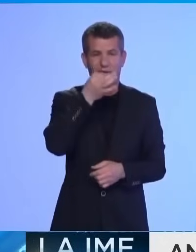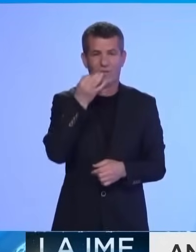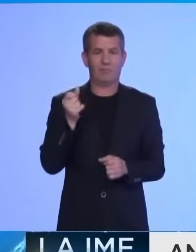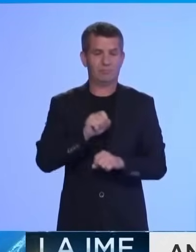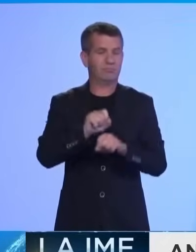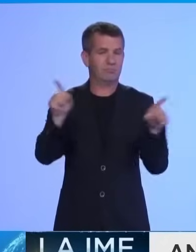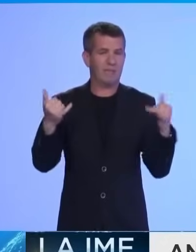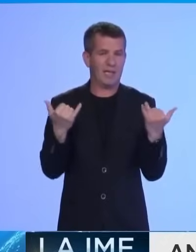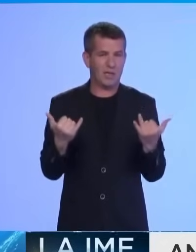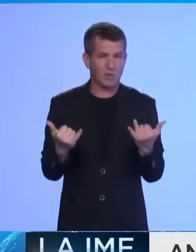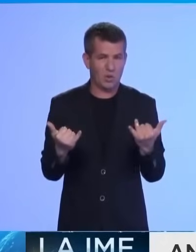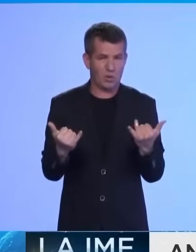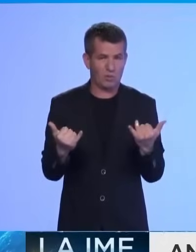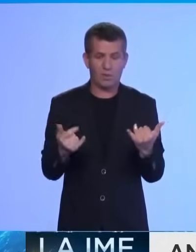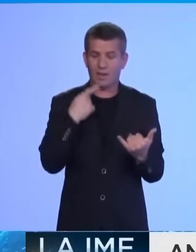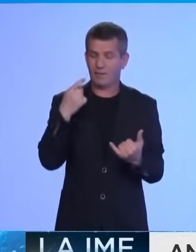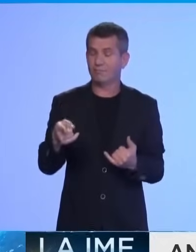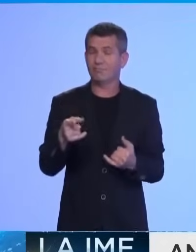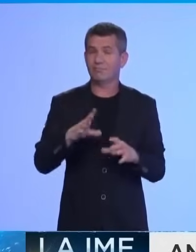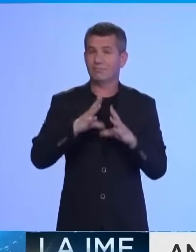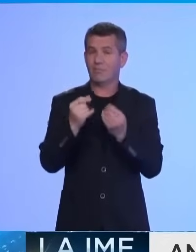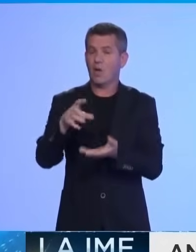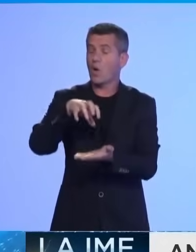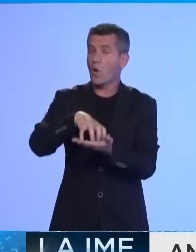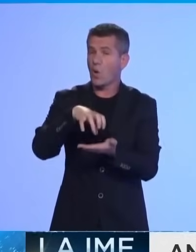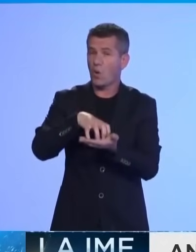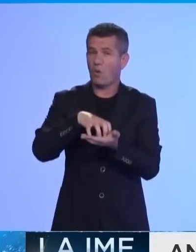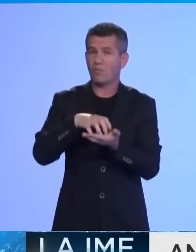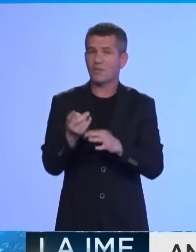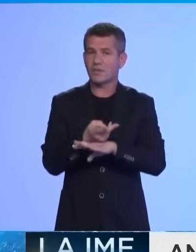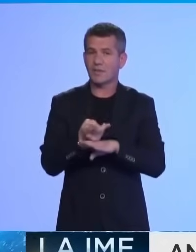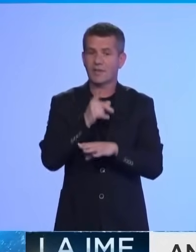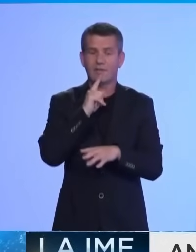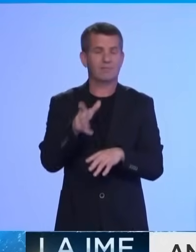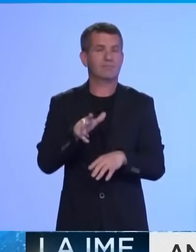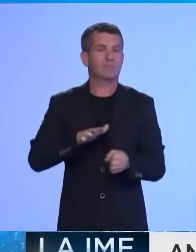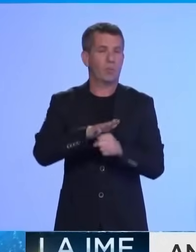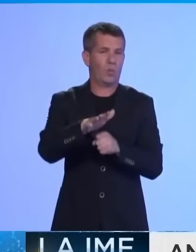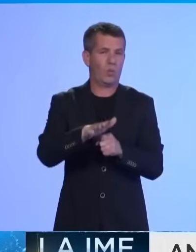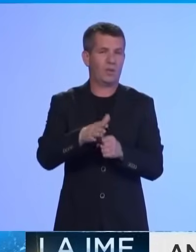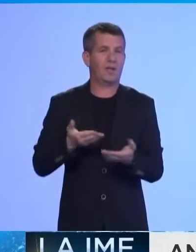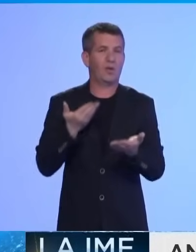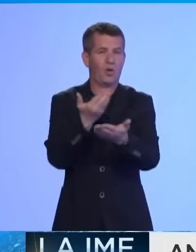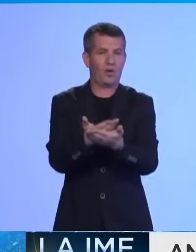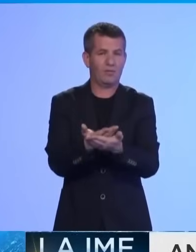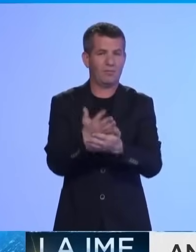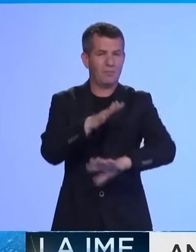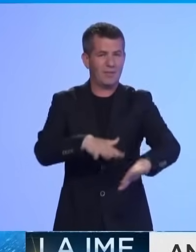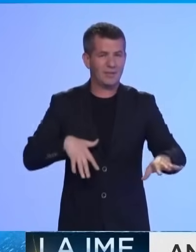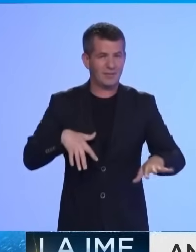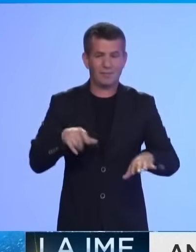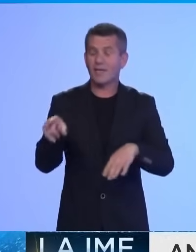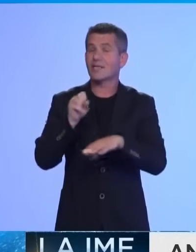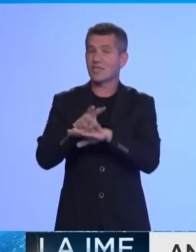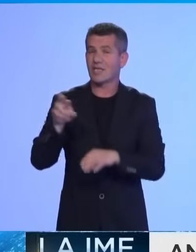platformën X, Knaus tha se një grup shtetësh po përgatiten të veprojnë kundër rekomandimit të Asamblesë Parlamentare të Këshillit të Evropës, që tha